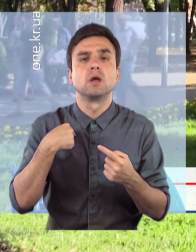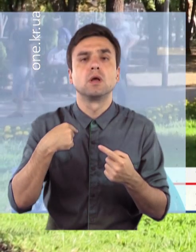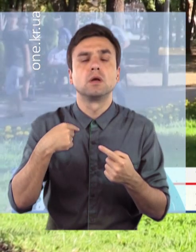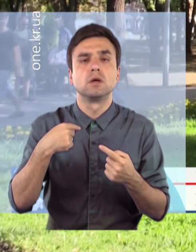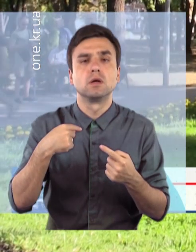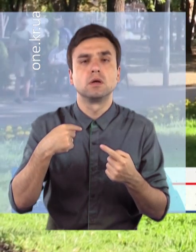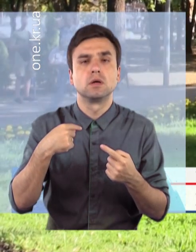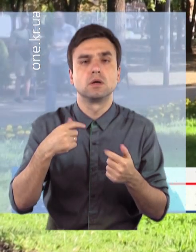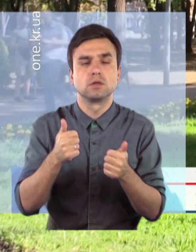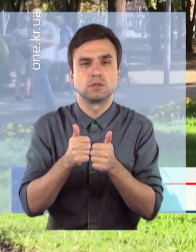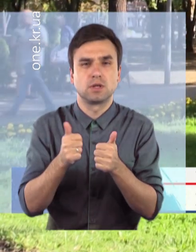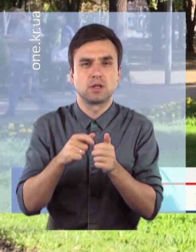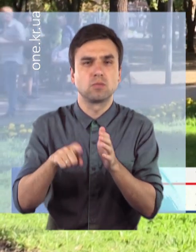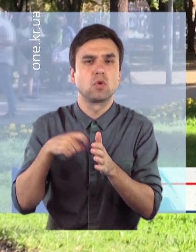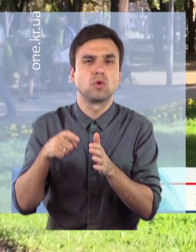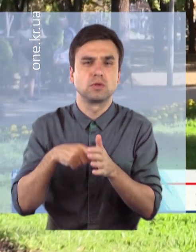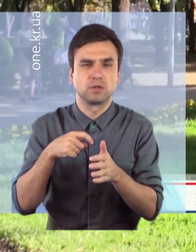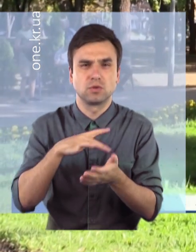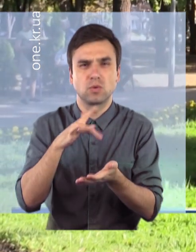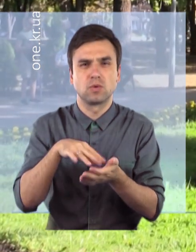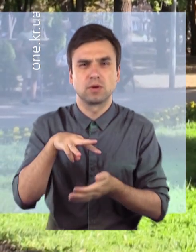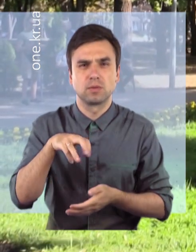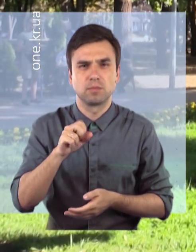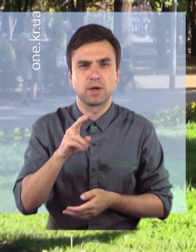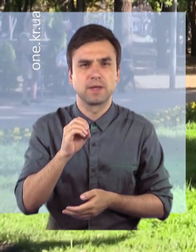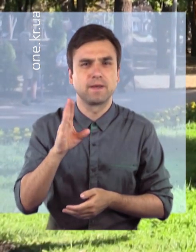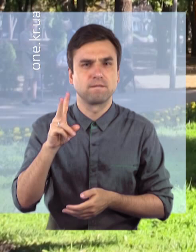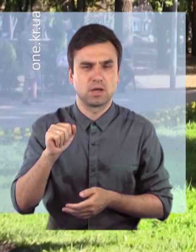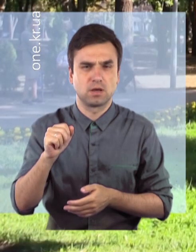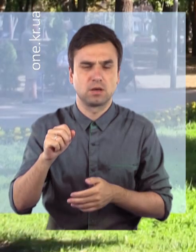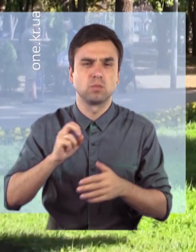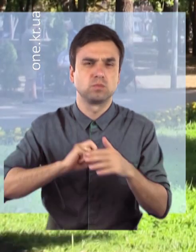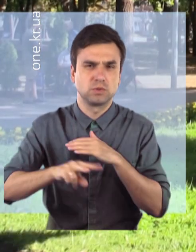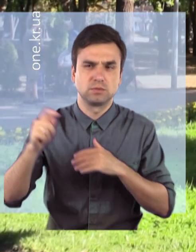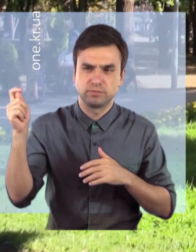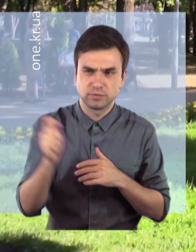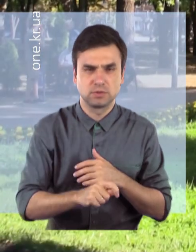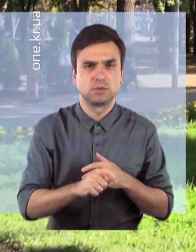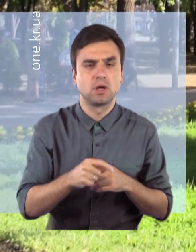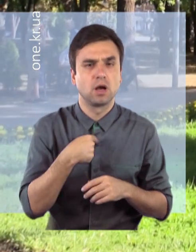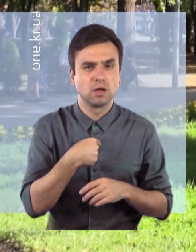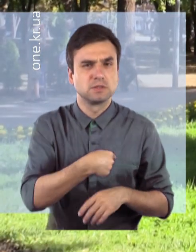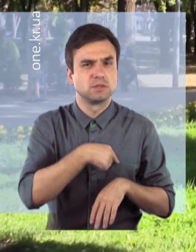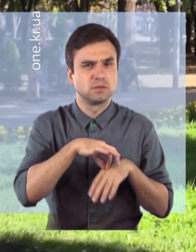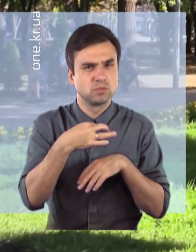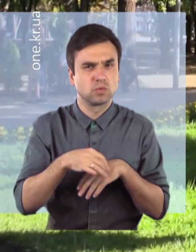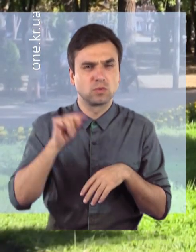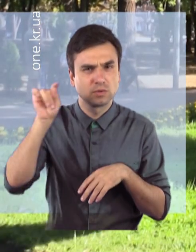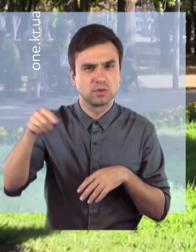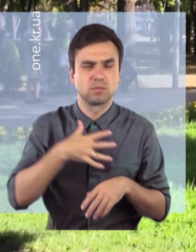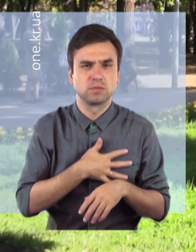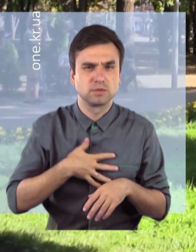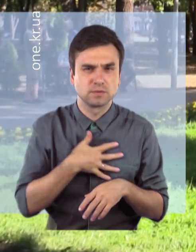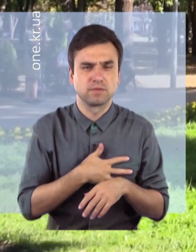Донецьк, шахта Бутівка. І мені дуже болить, але перемога